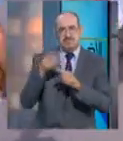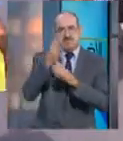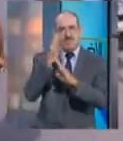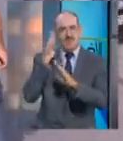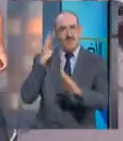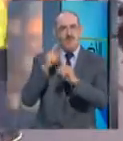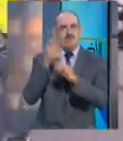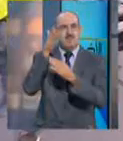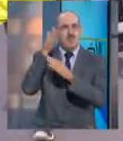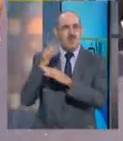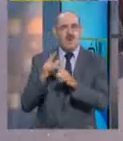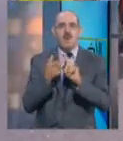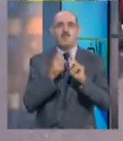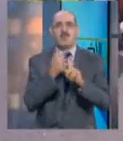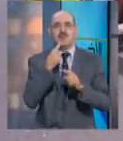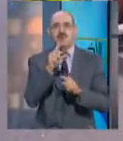أعلام الدول العربية